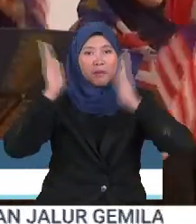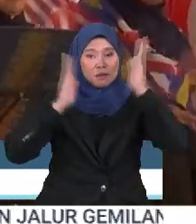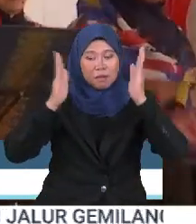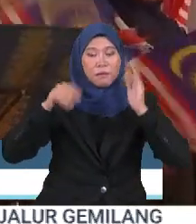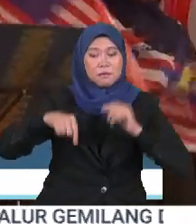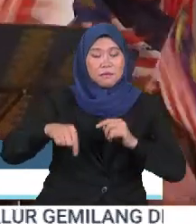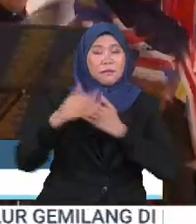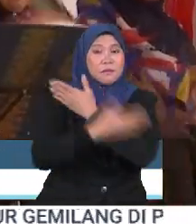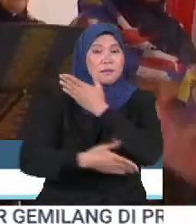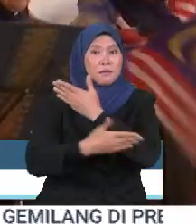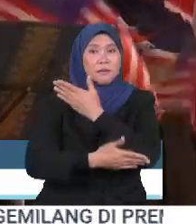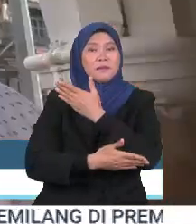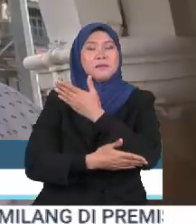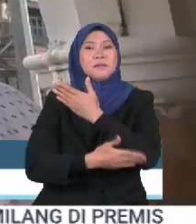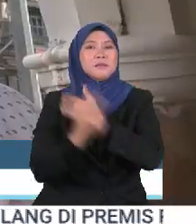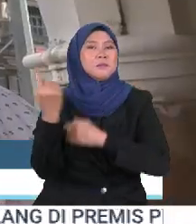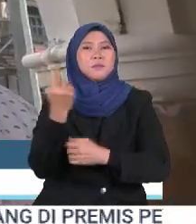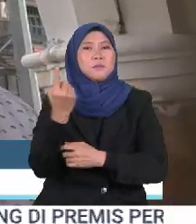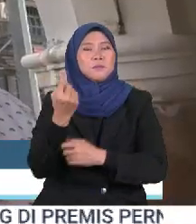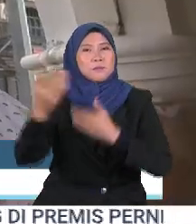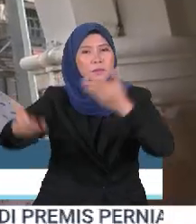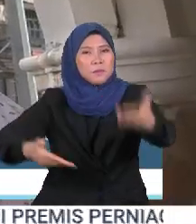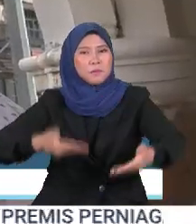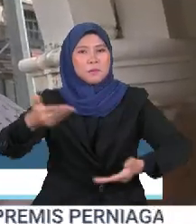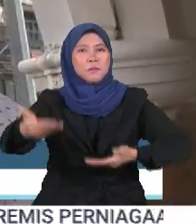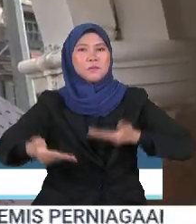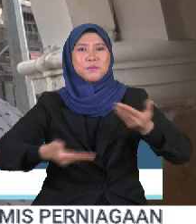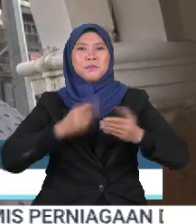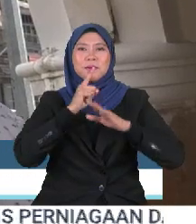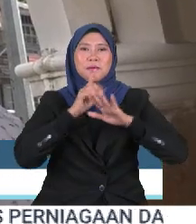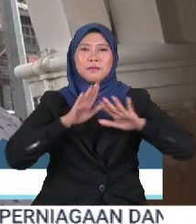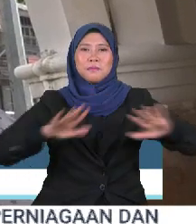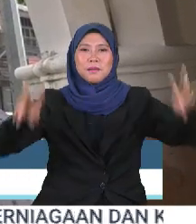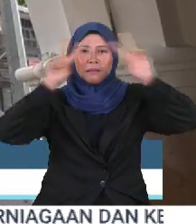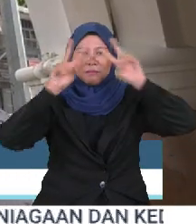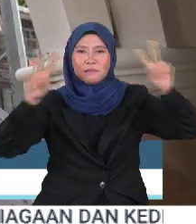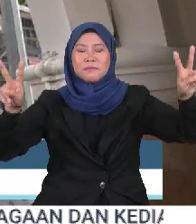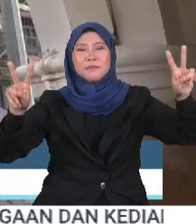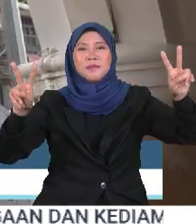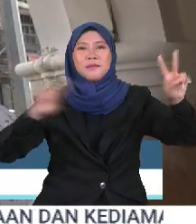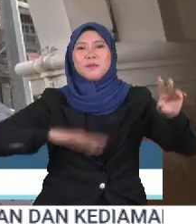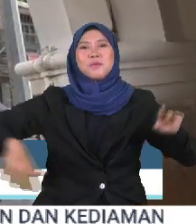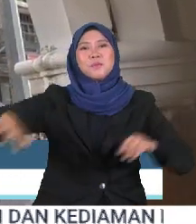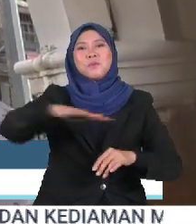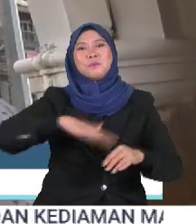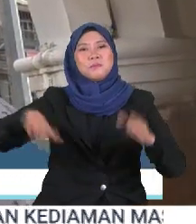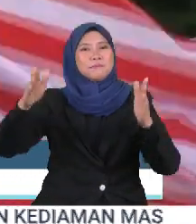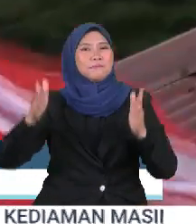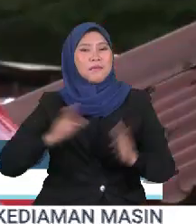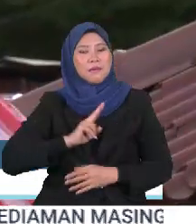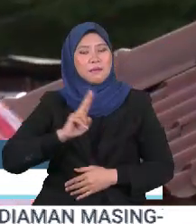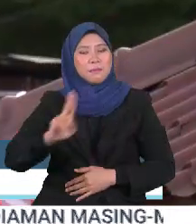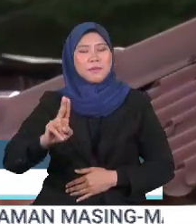adalah satu-satunya negara yang sentiasa mengalu-alukan kedamaian dan kesatuan semua umat dan